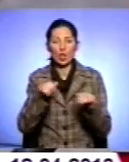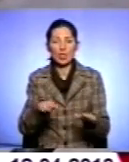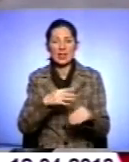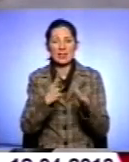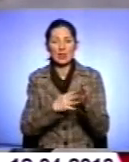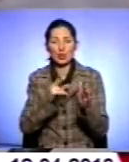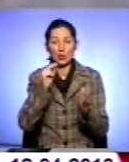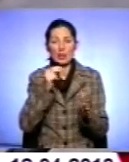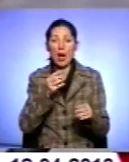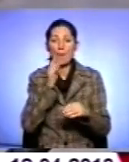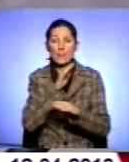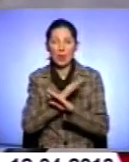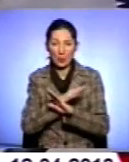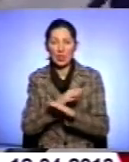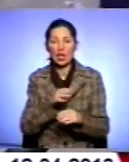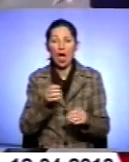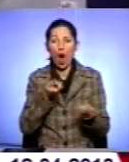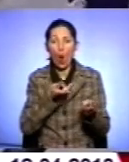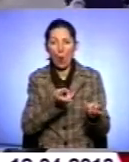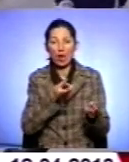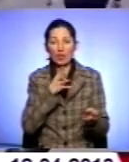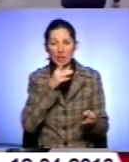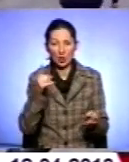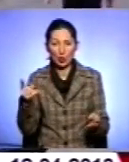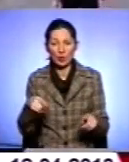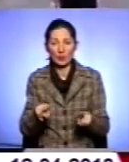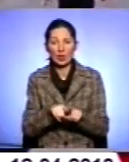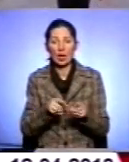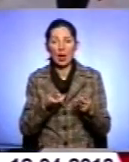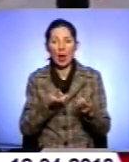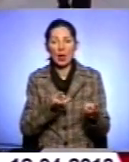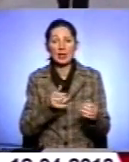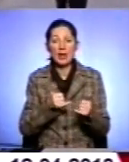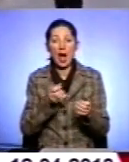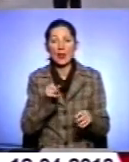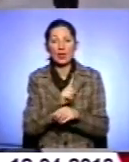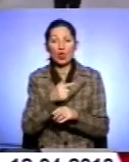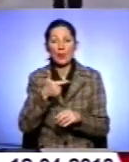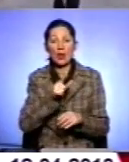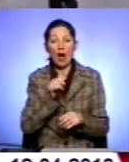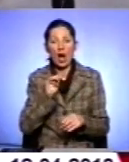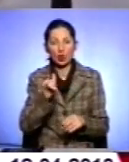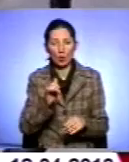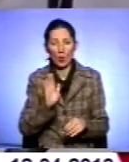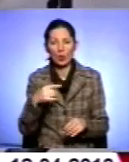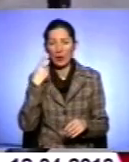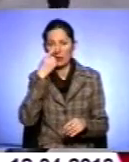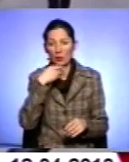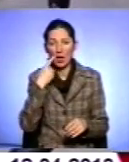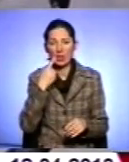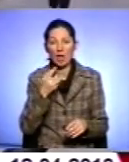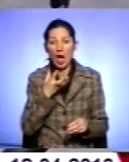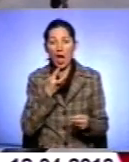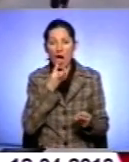19 числа припинити опалювальний сезон. Також припинити опалювальний сезон для Тернопільгазу. Буде всі індивідуальні